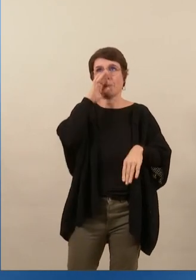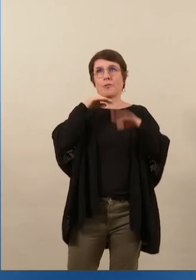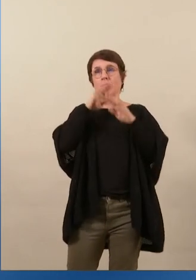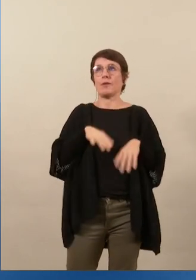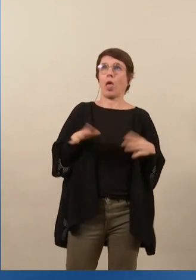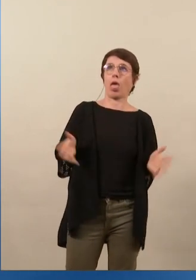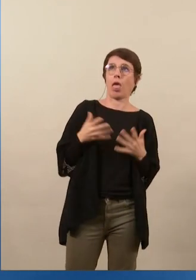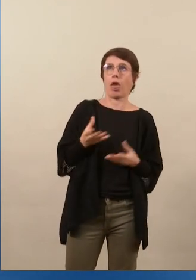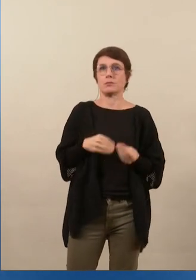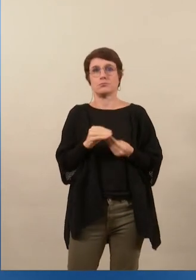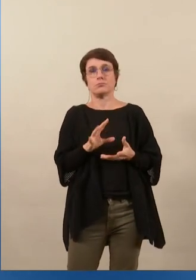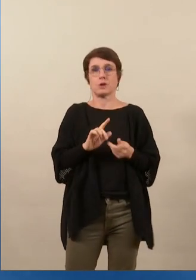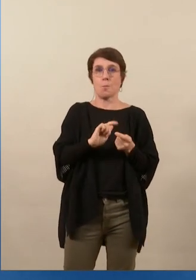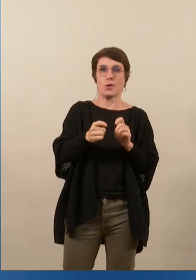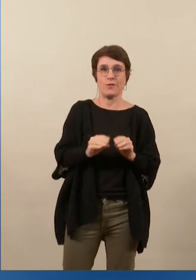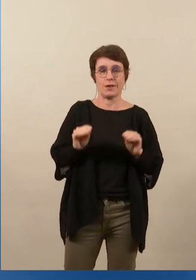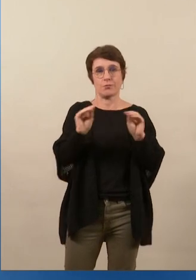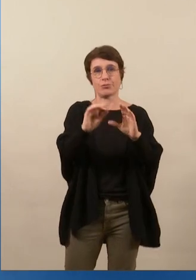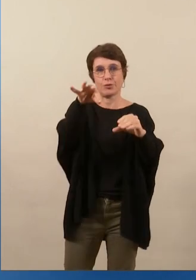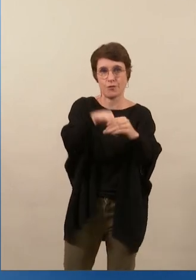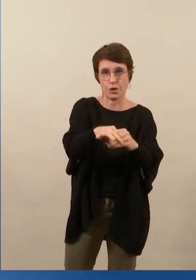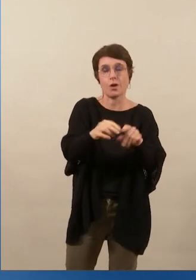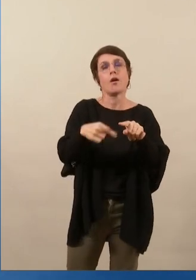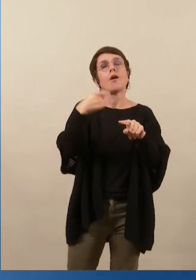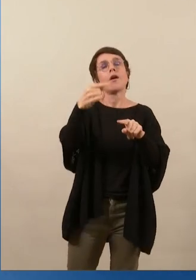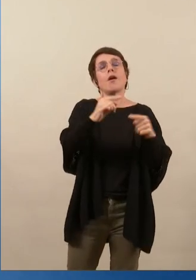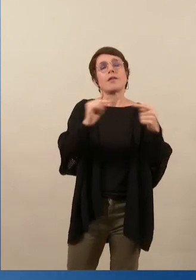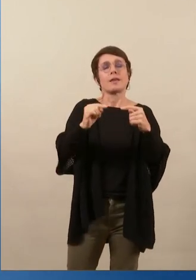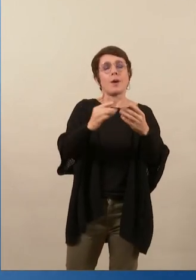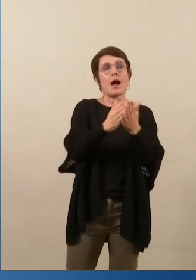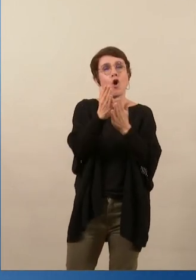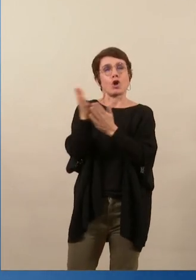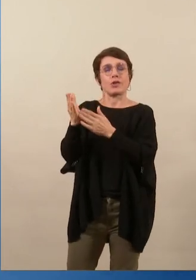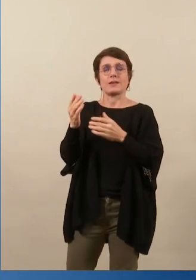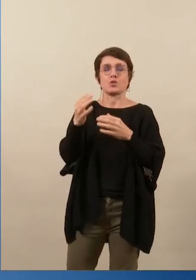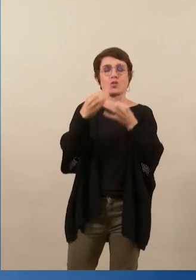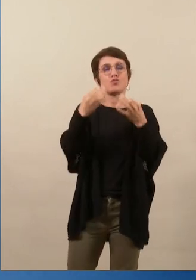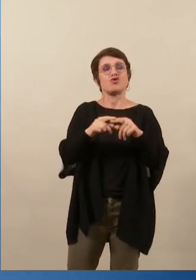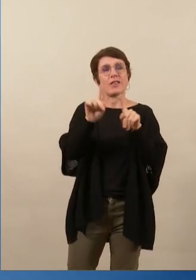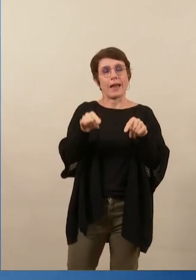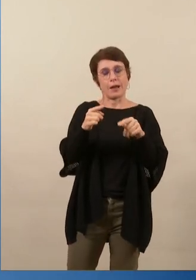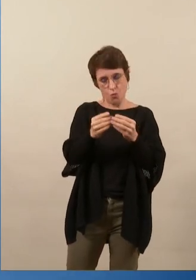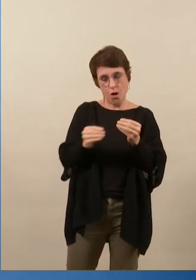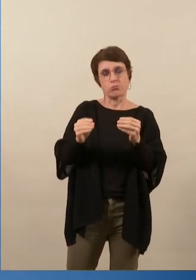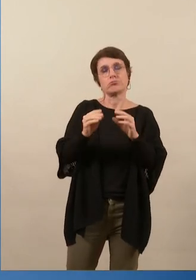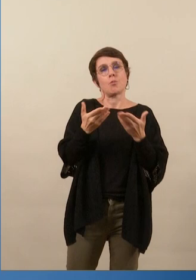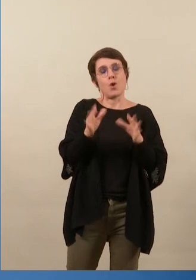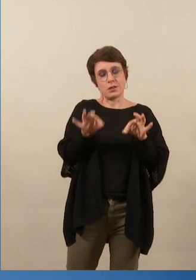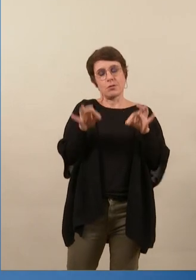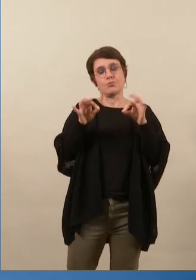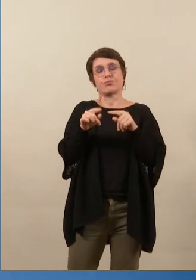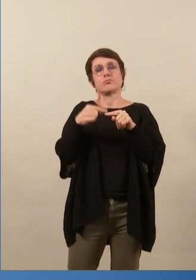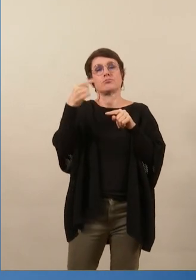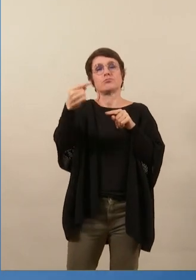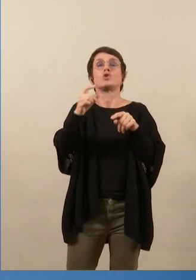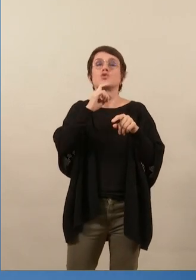intervention relative au au au rapport d'orientation budgétaire puisque j'en ferai une seconde et voilà je me joins au commentaires de de ma collègue